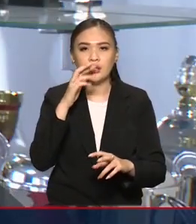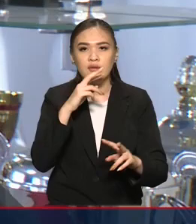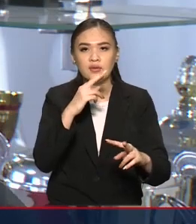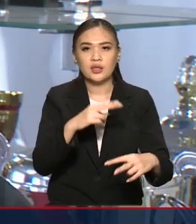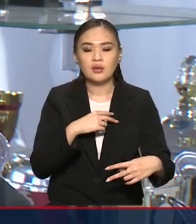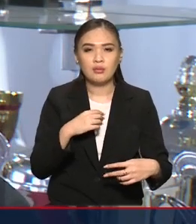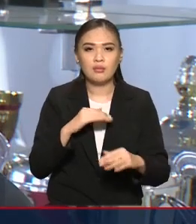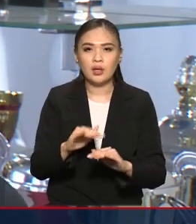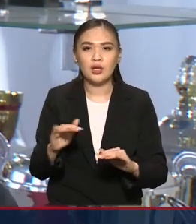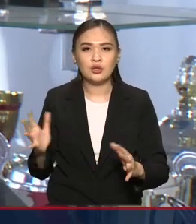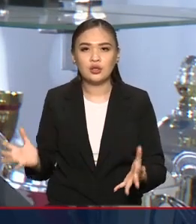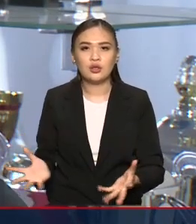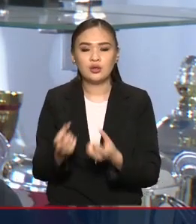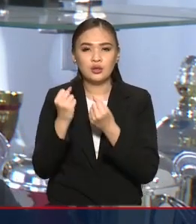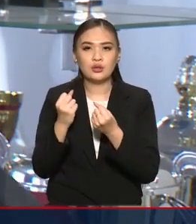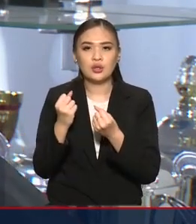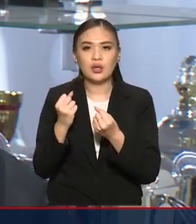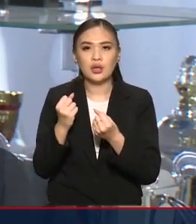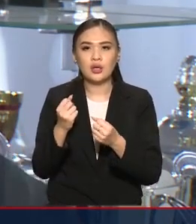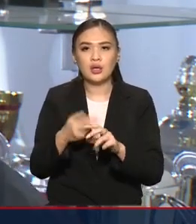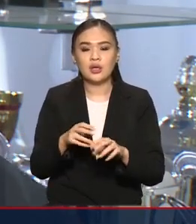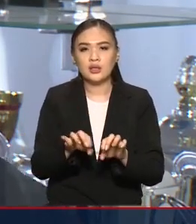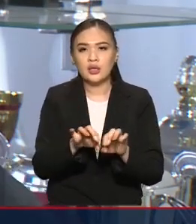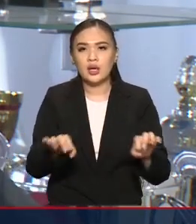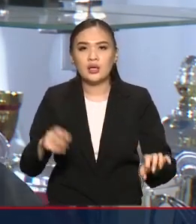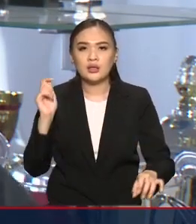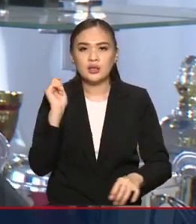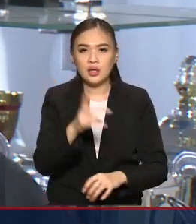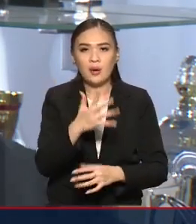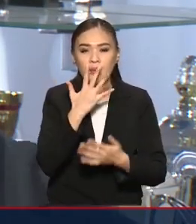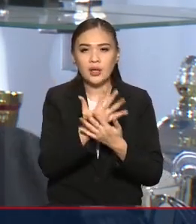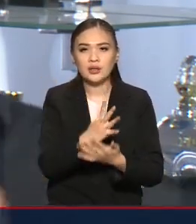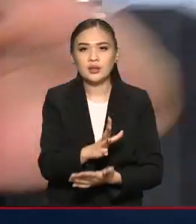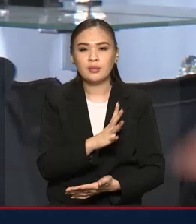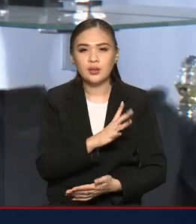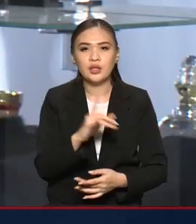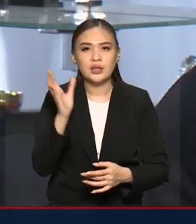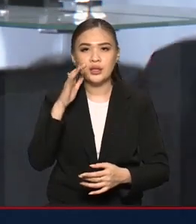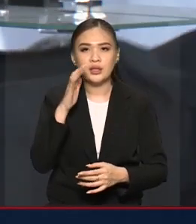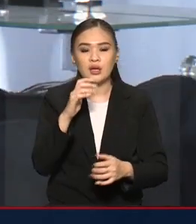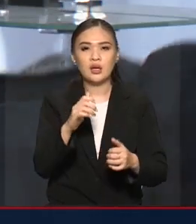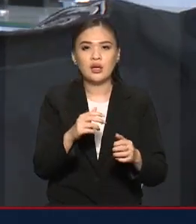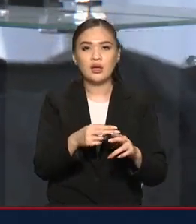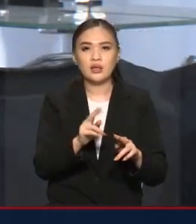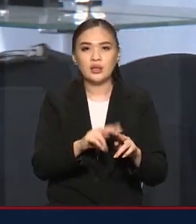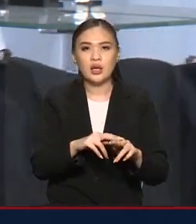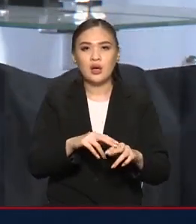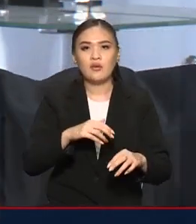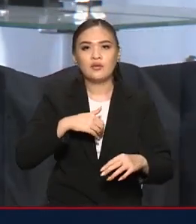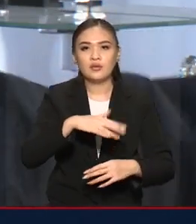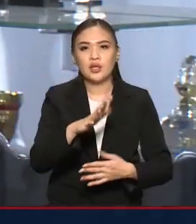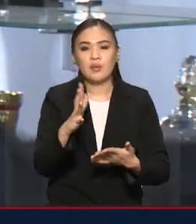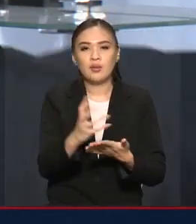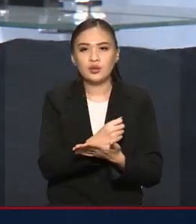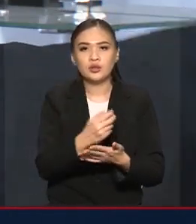құтқарып, тас алып, таяқ алып, сол итке жіберіп, лақтырып, әтер сол ит қашып, сол болашақ көшесінен түрмен